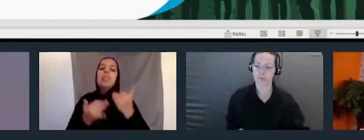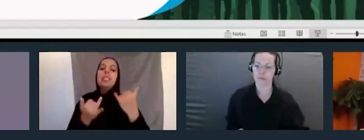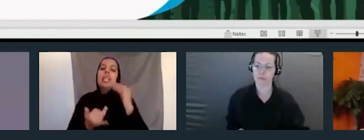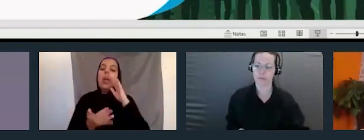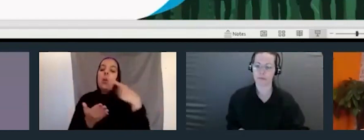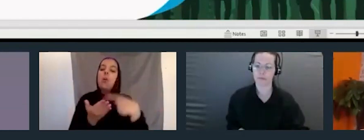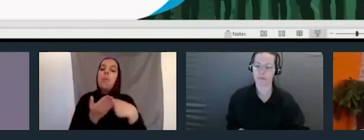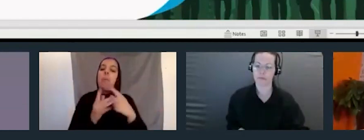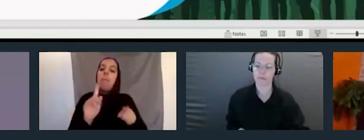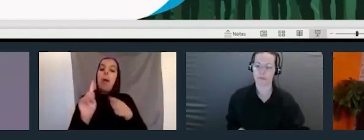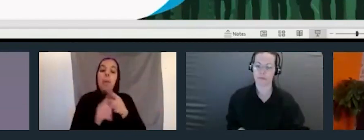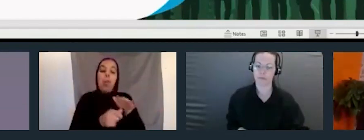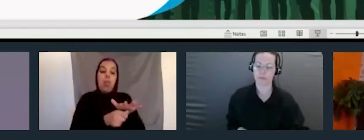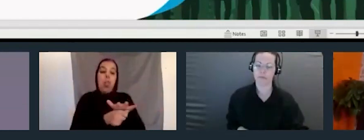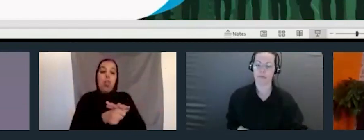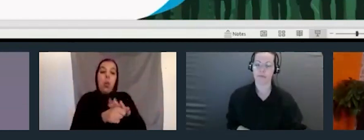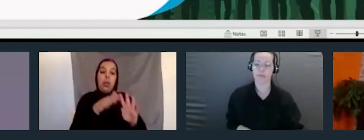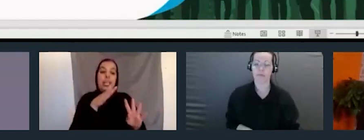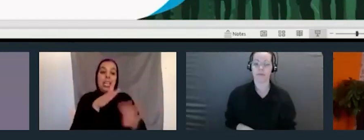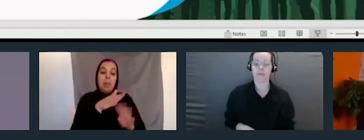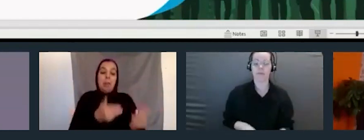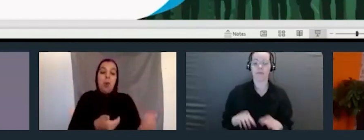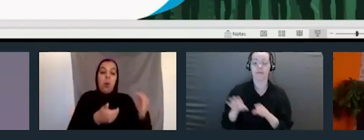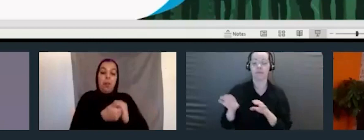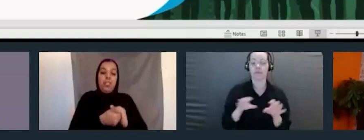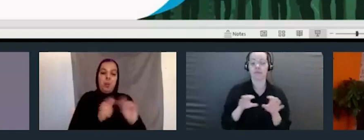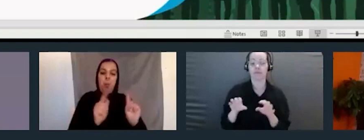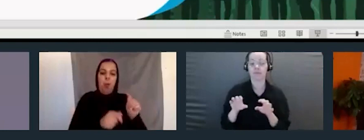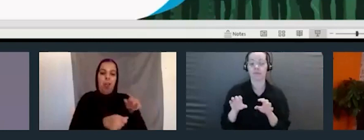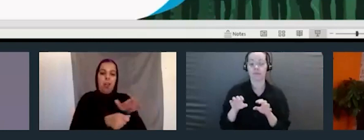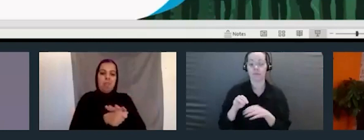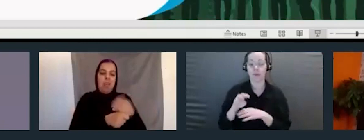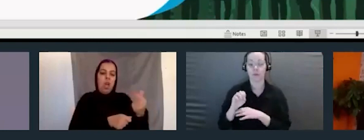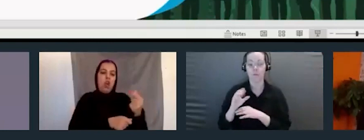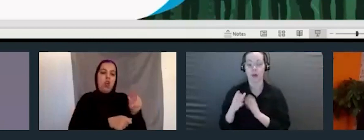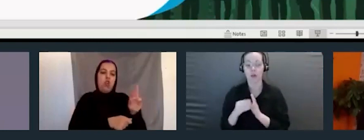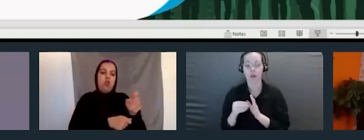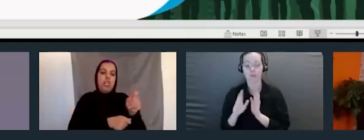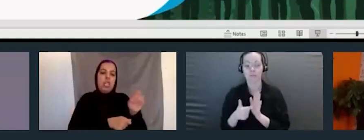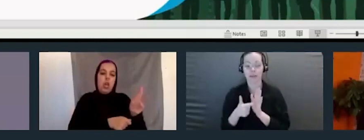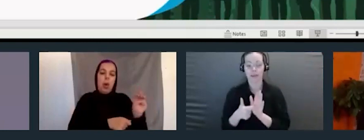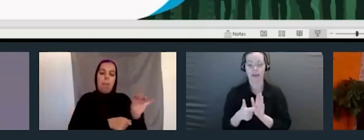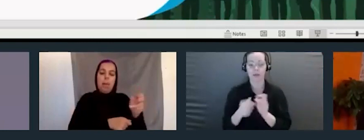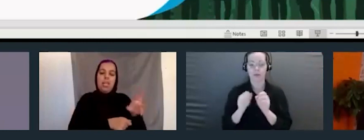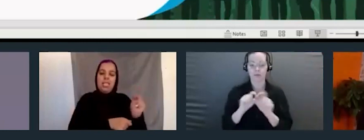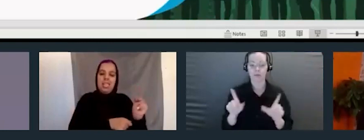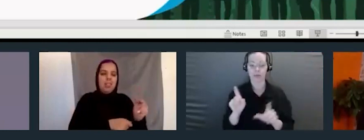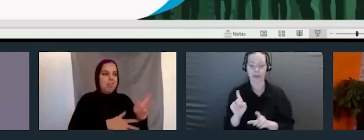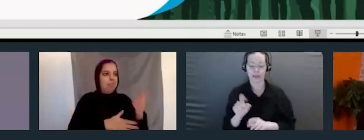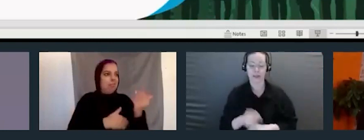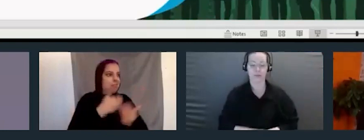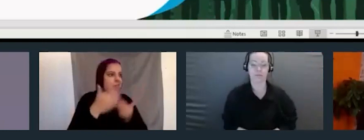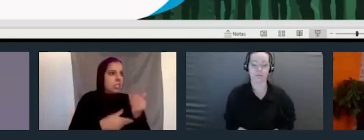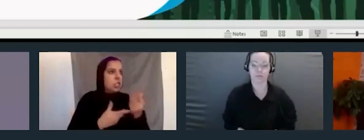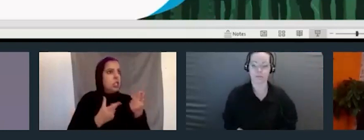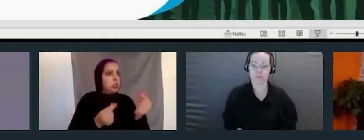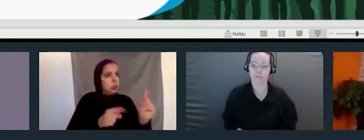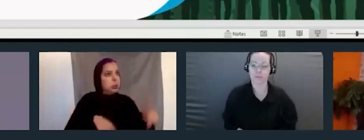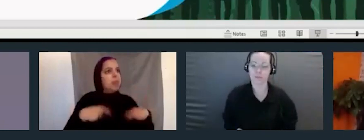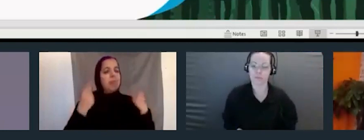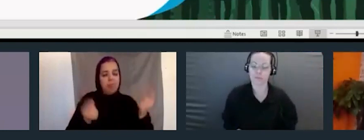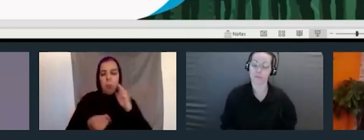dans le Grand Moncton et les services que nous offrons. Mais avant cela, je voudrais me présenter.